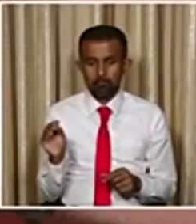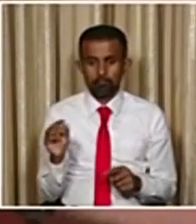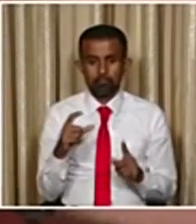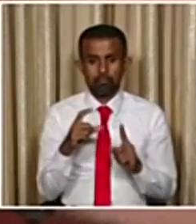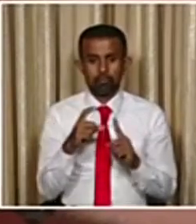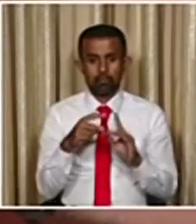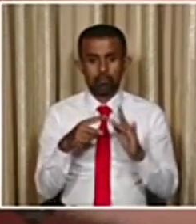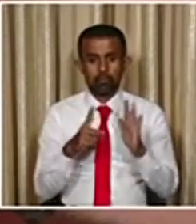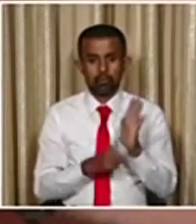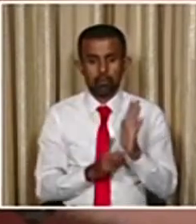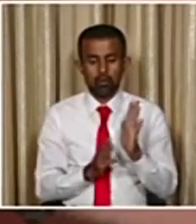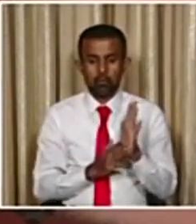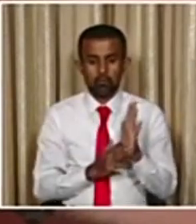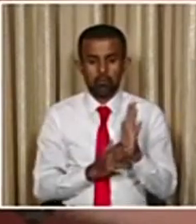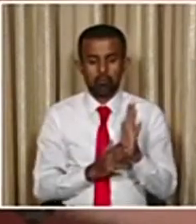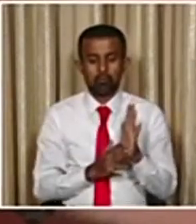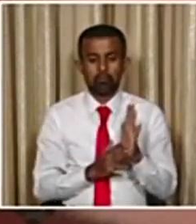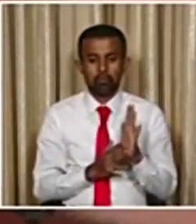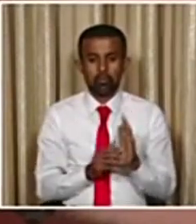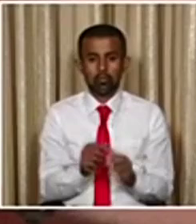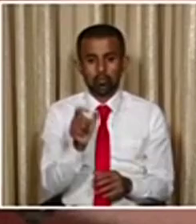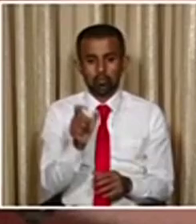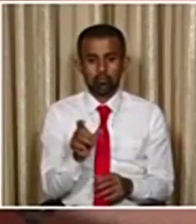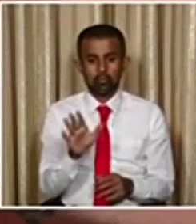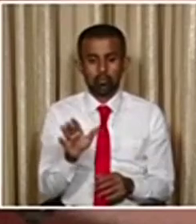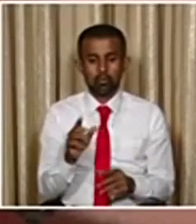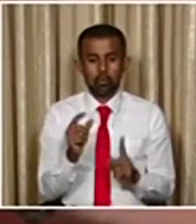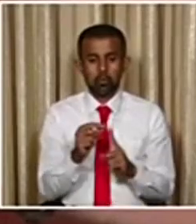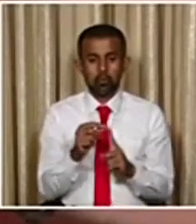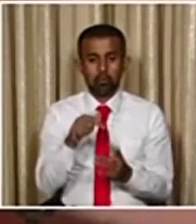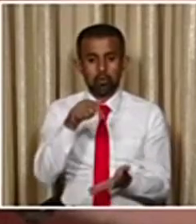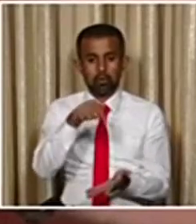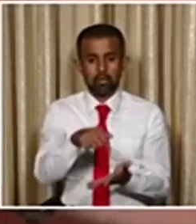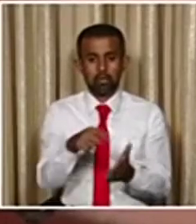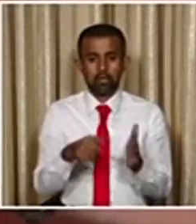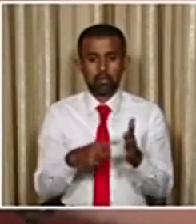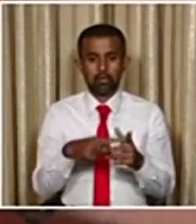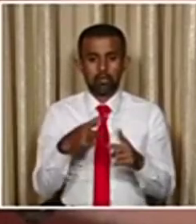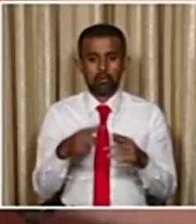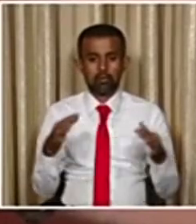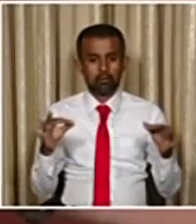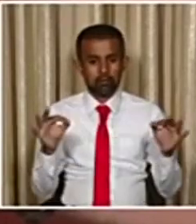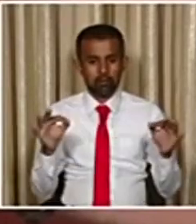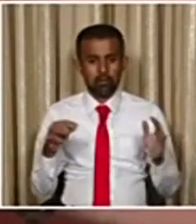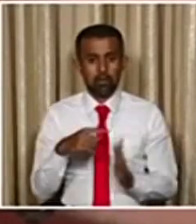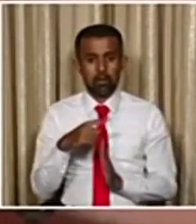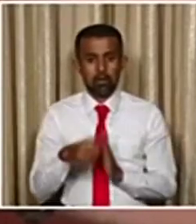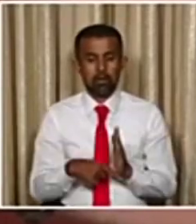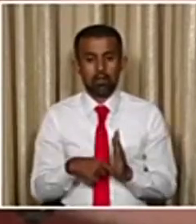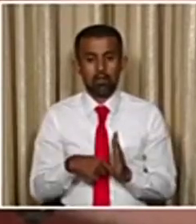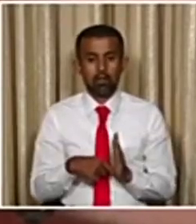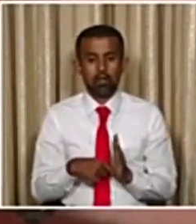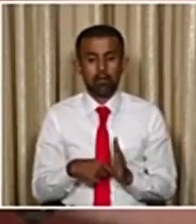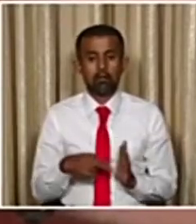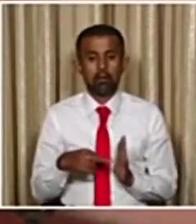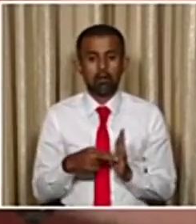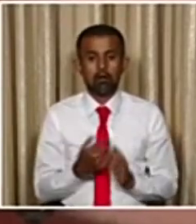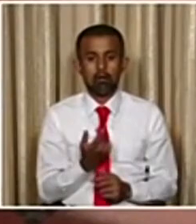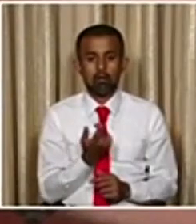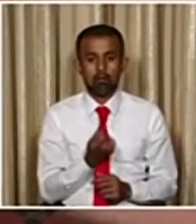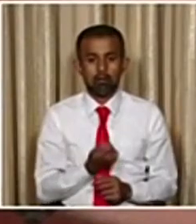දිලුම් ඇමරතුමනි අපට ඔබතුමාගේ පෝට්සිර විශේෂම තීරුබදු රහිත ලංකාවේ දේශීය